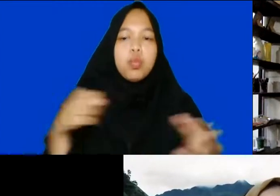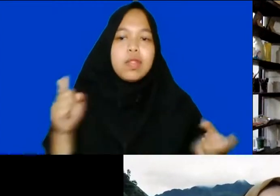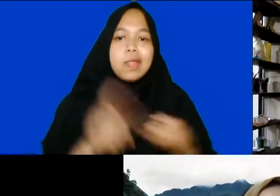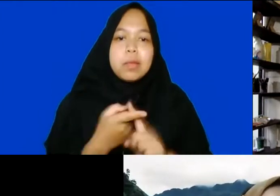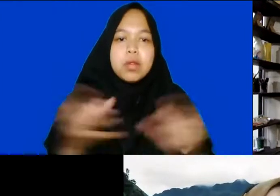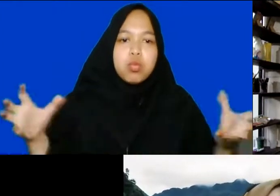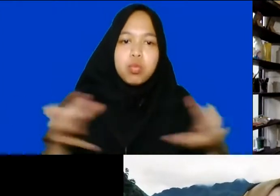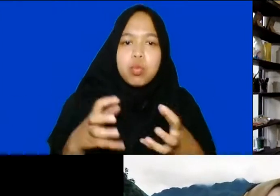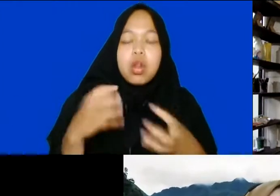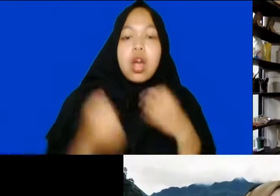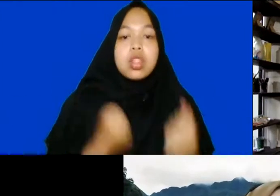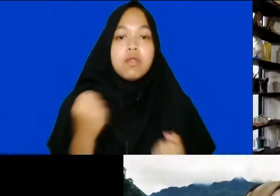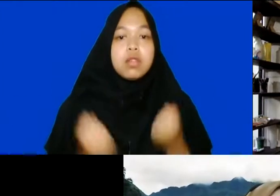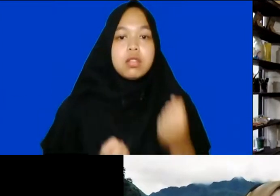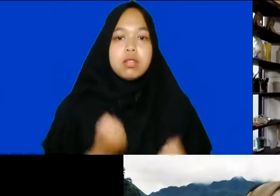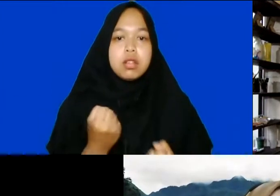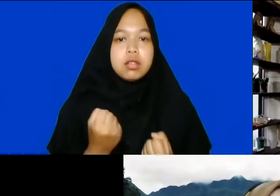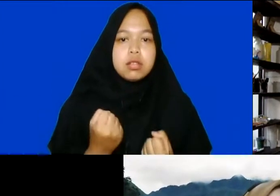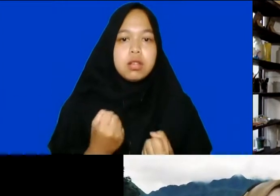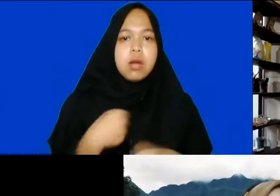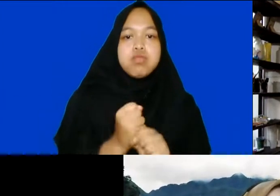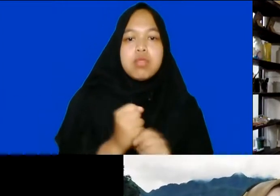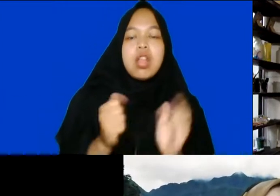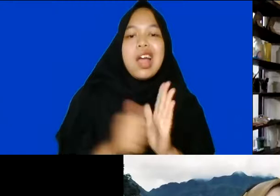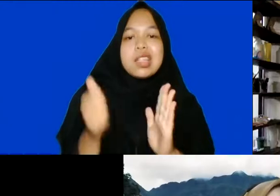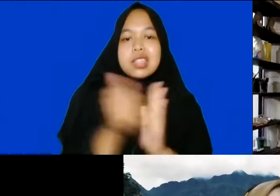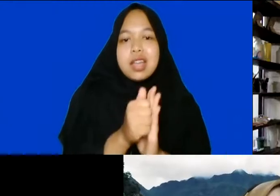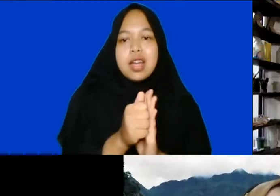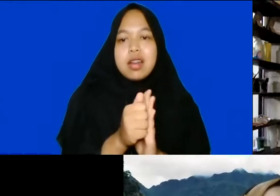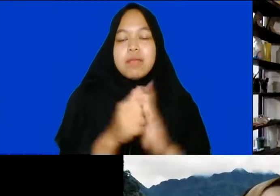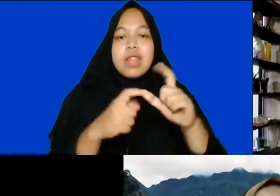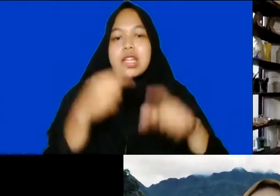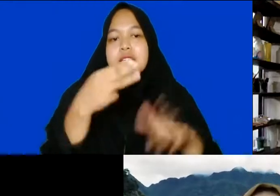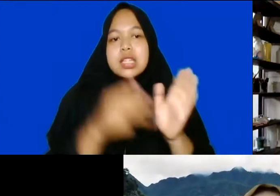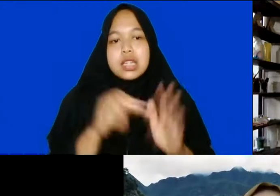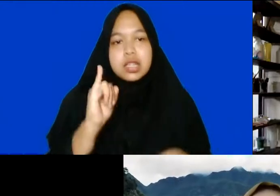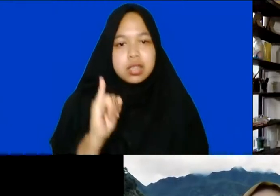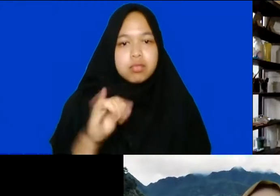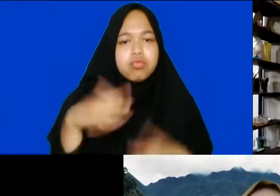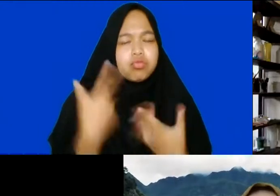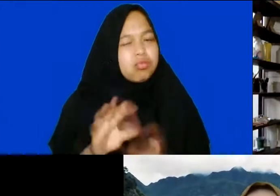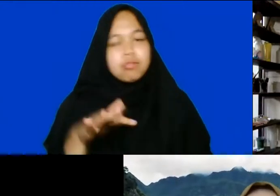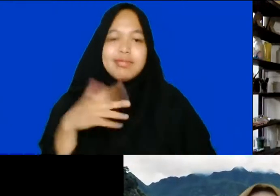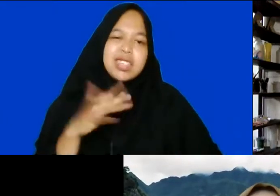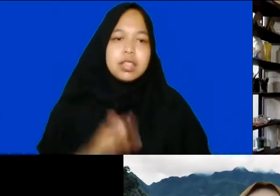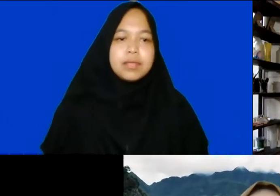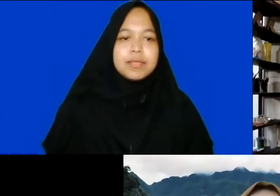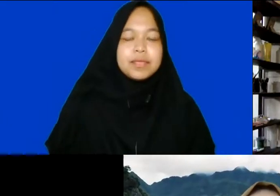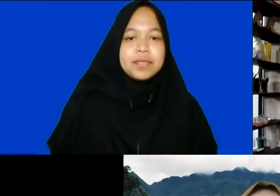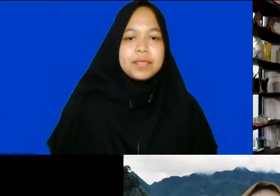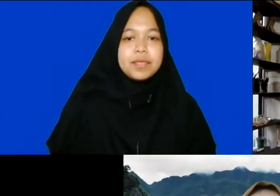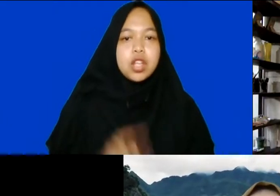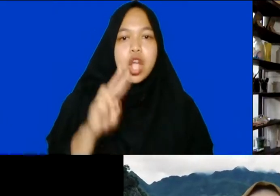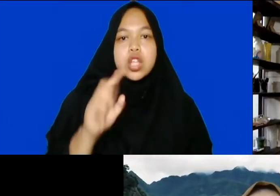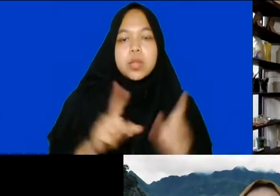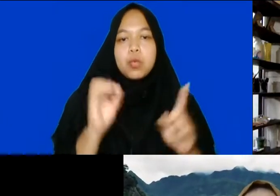beraktivitas membuat apa ya acara-acara kesenian seperti itu udah sering. Terus akhirnya tahun dari 10 tahun terakhir